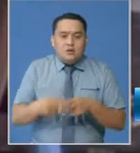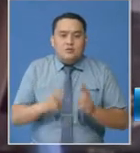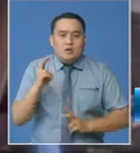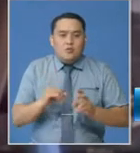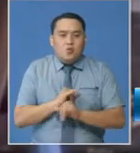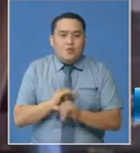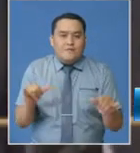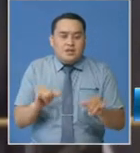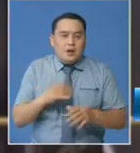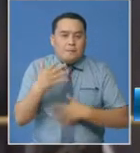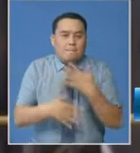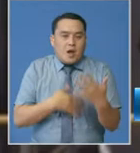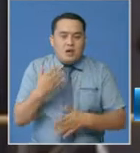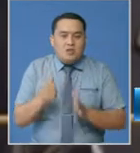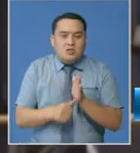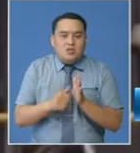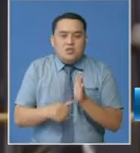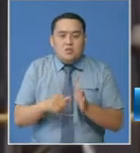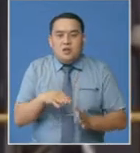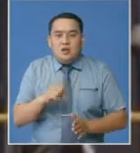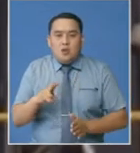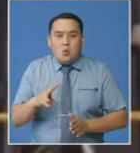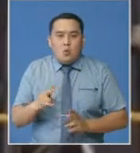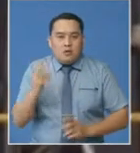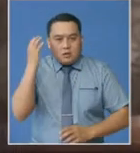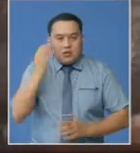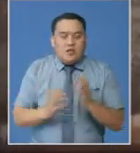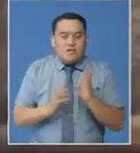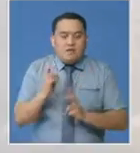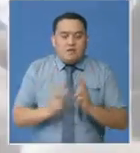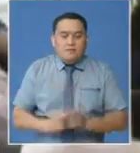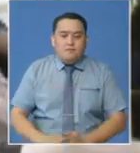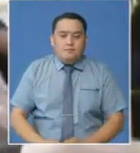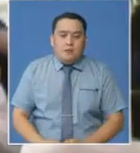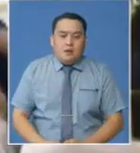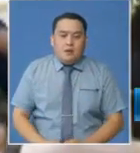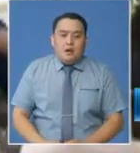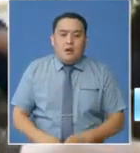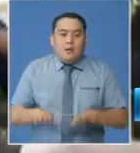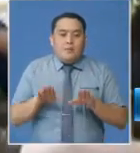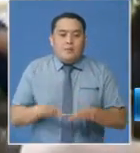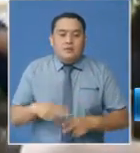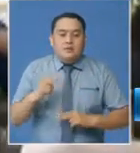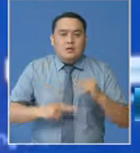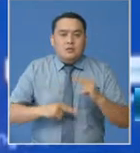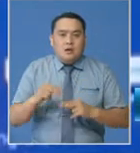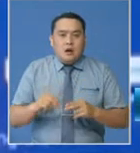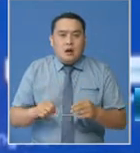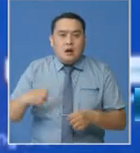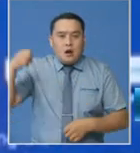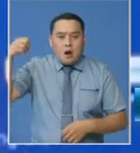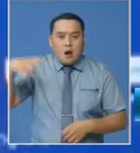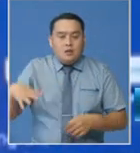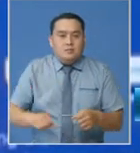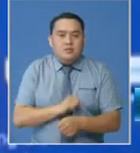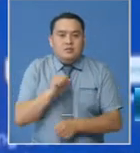увеличит мощность переработки до 6 миллионов тонн нефти. определено место для строительства атомной